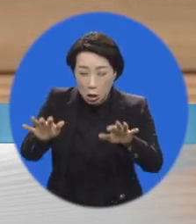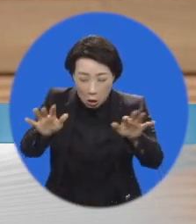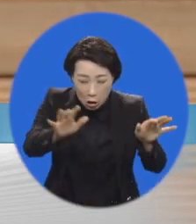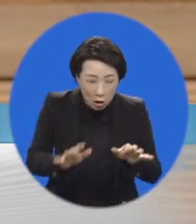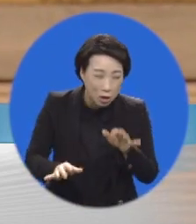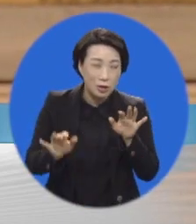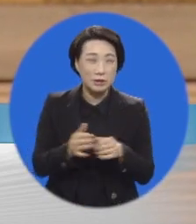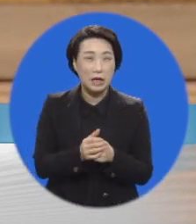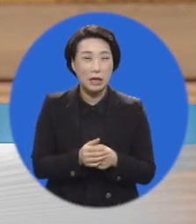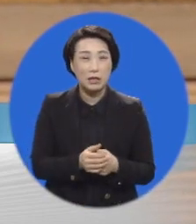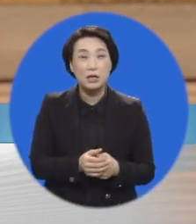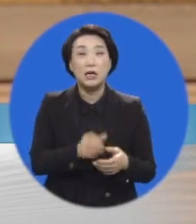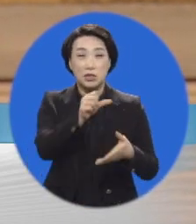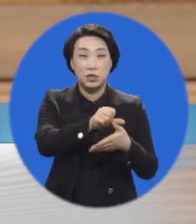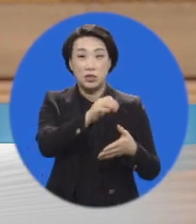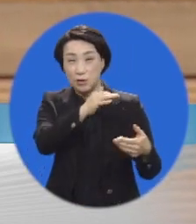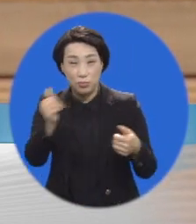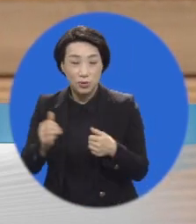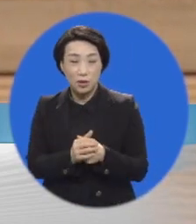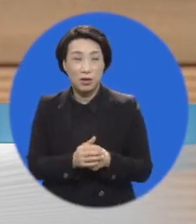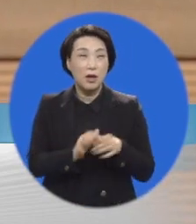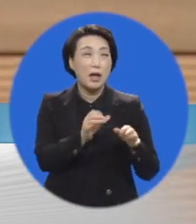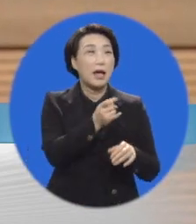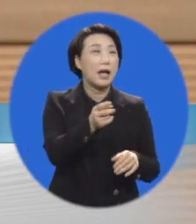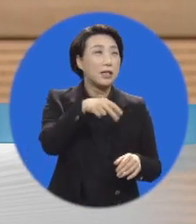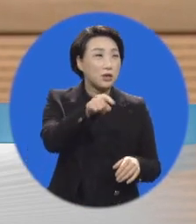애서야 애비가 이제